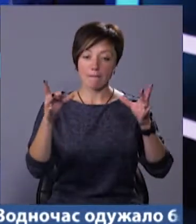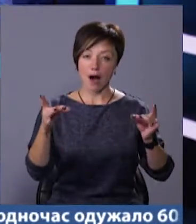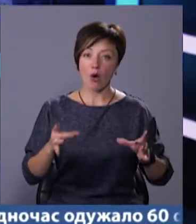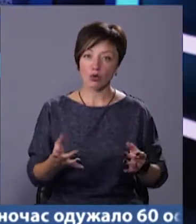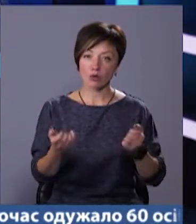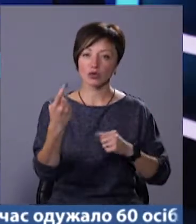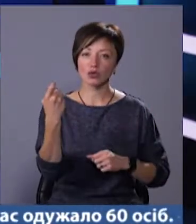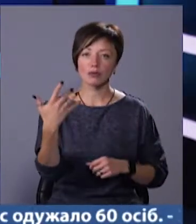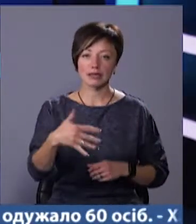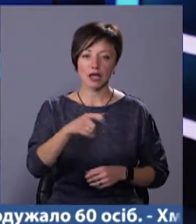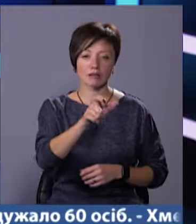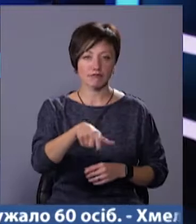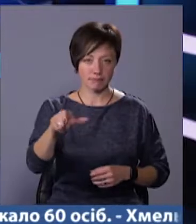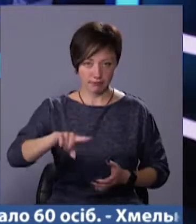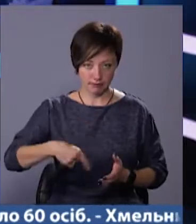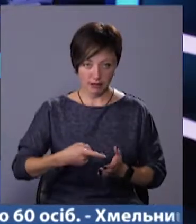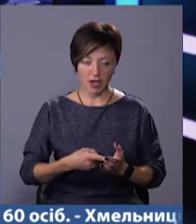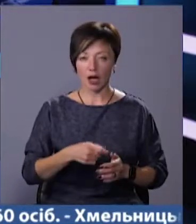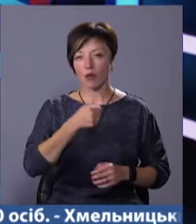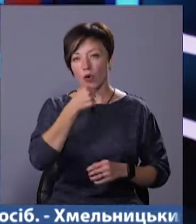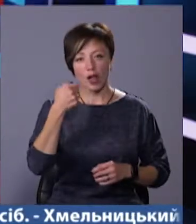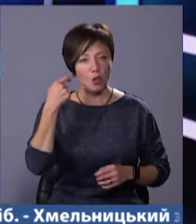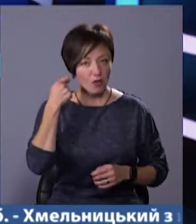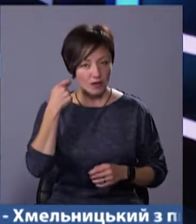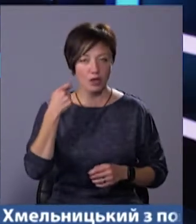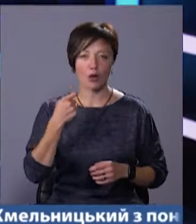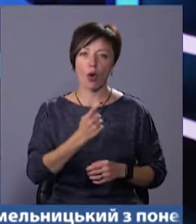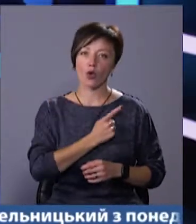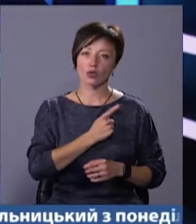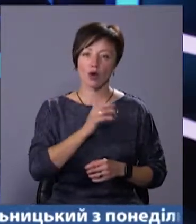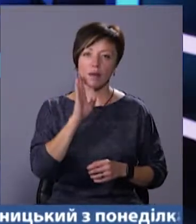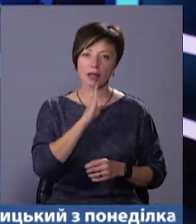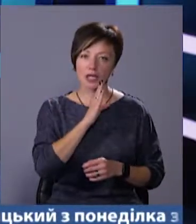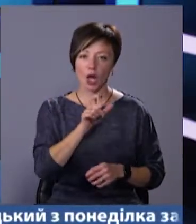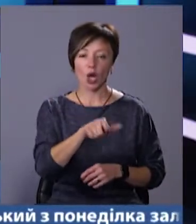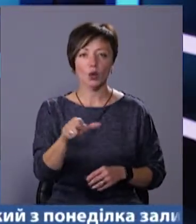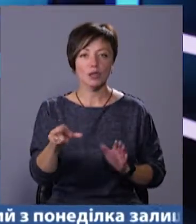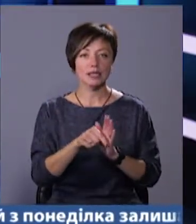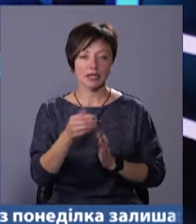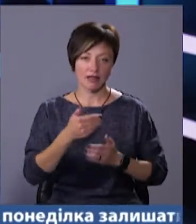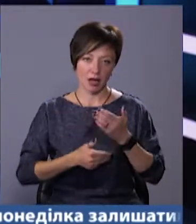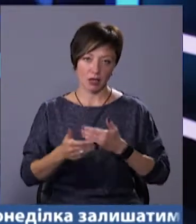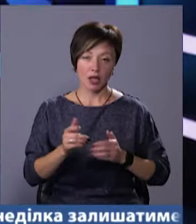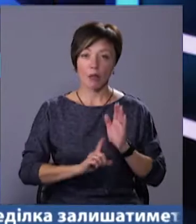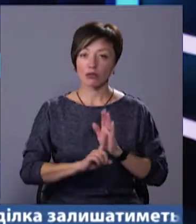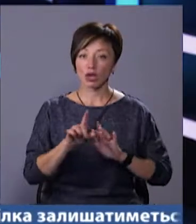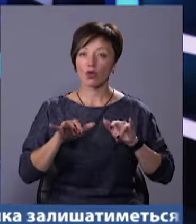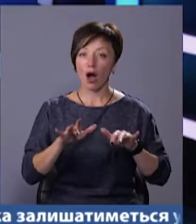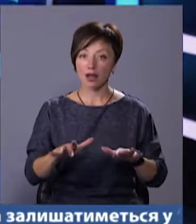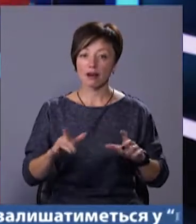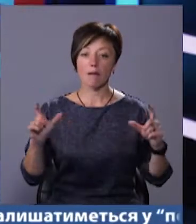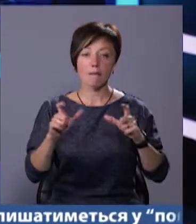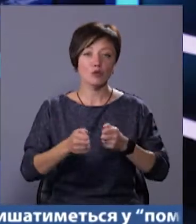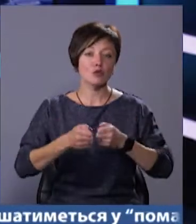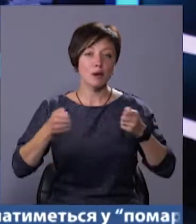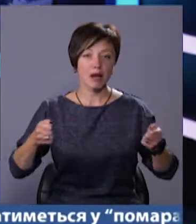отримали 150 містян. Це, зокрема, люди похилого віку, одинокі матері та люди з інвалідністю. На початку акції у